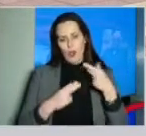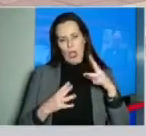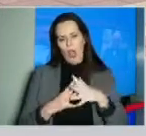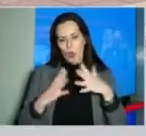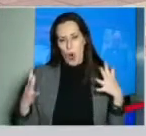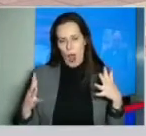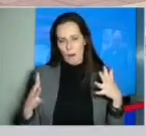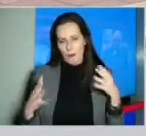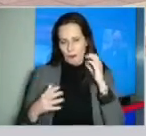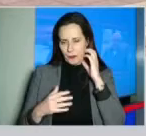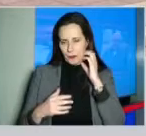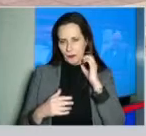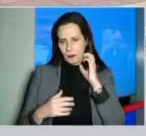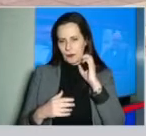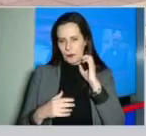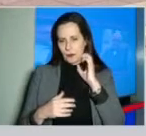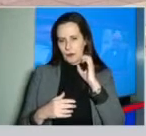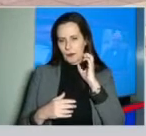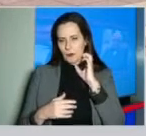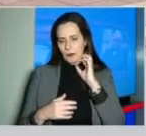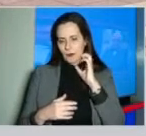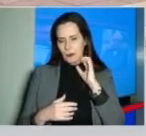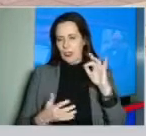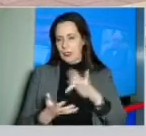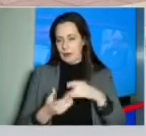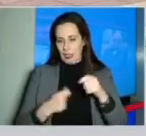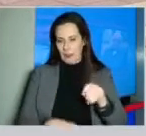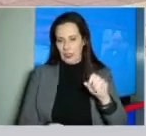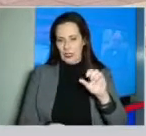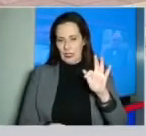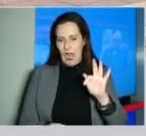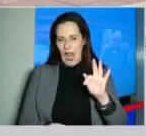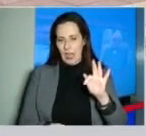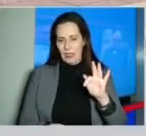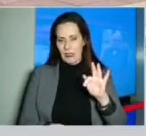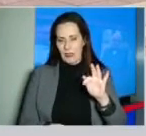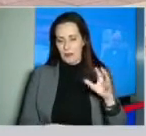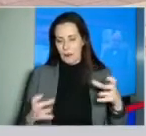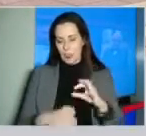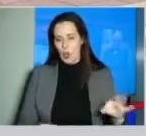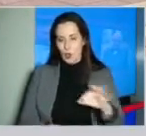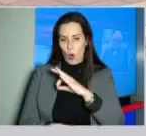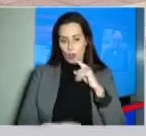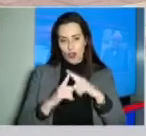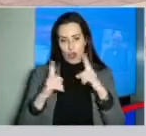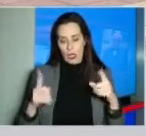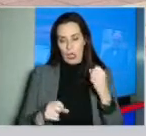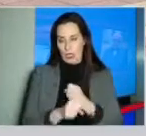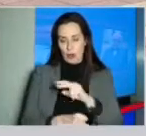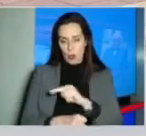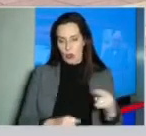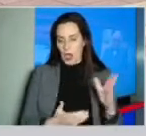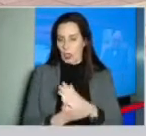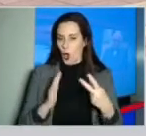גדולה, יושבת על ידך חברת הכנסת טלי פלוסקוב, שמשך שנה שלמה עסקה בנושא של